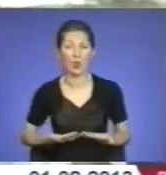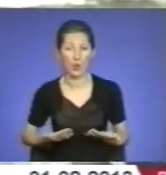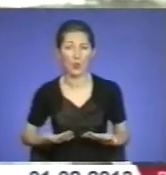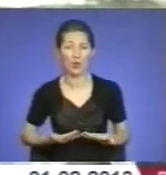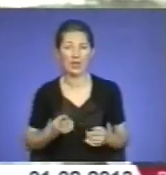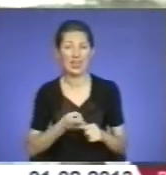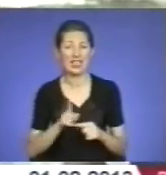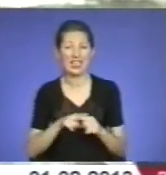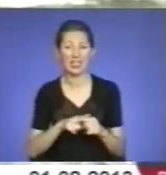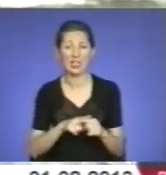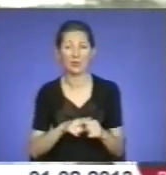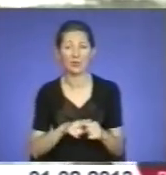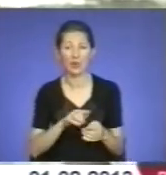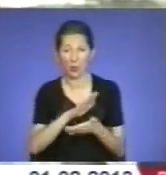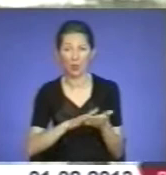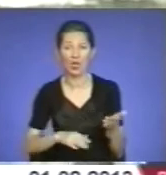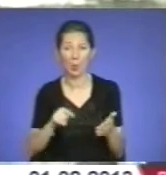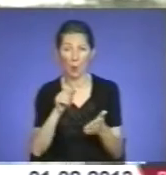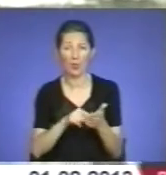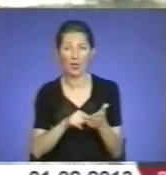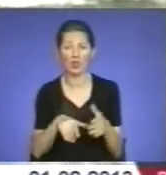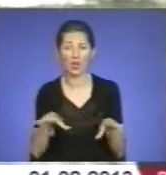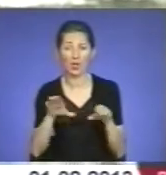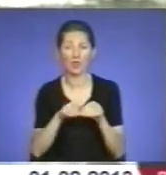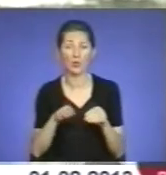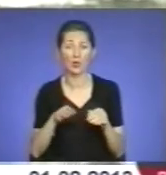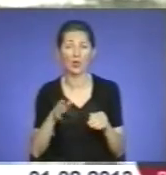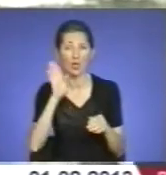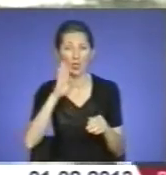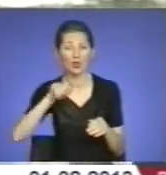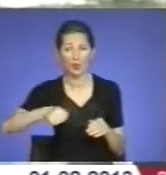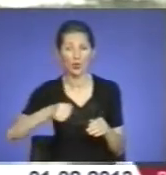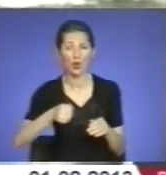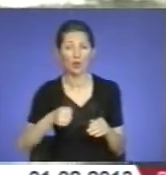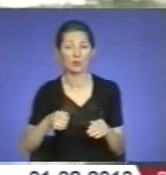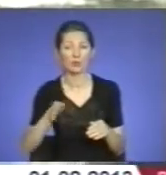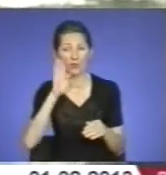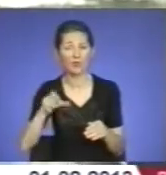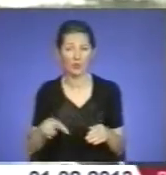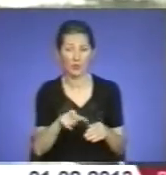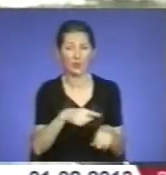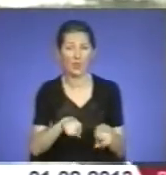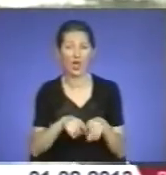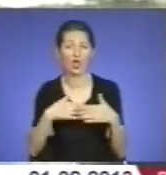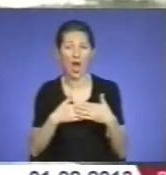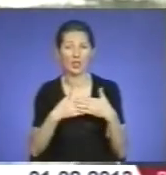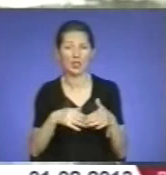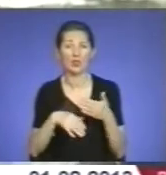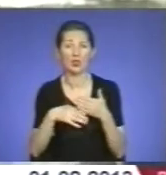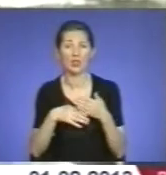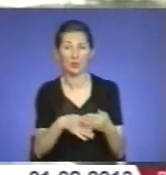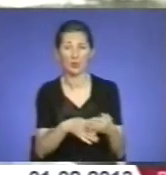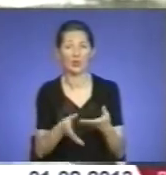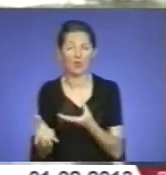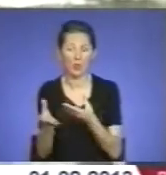які потім в подальшому, потрапляючи разом з стічними водами у водойми, вони також активно